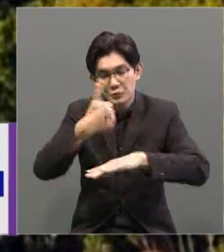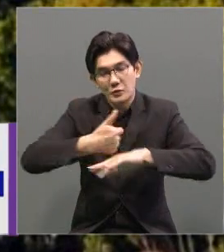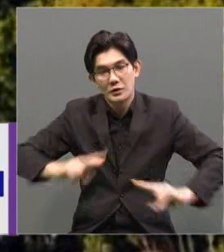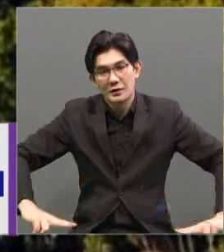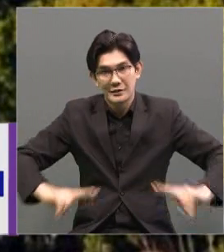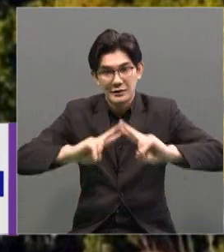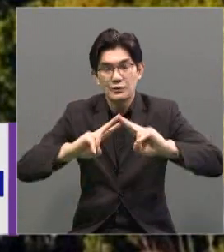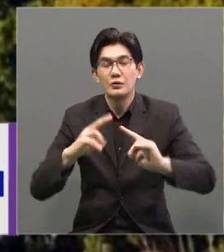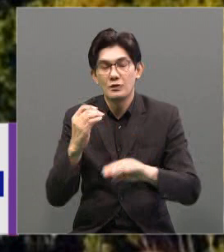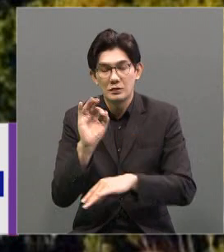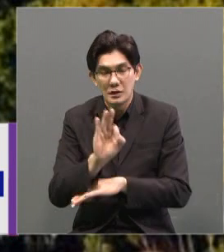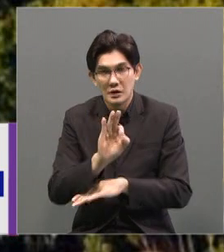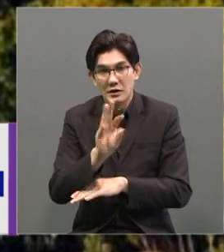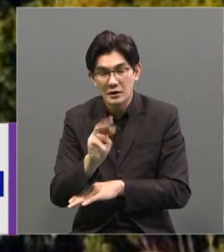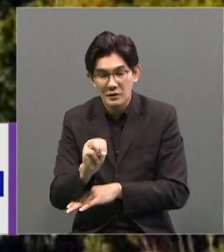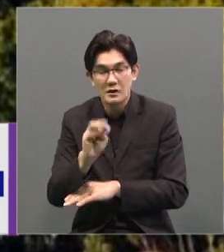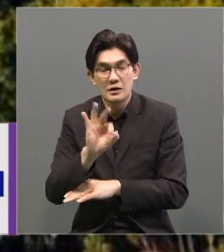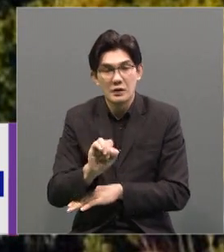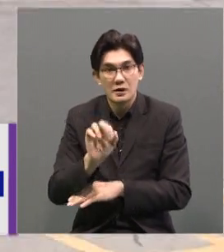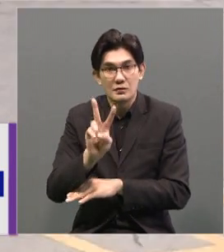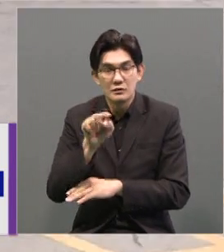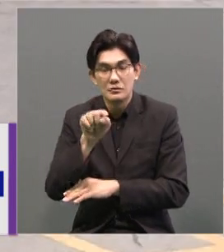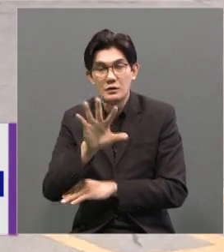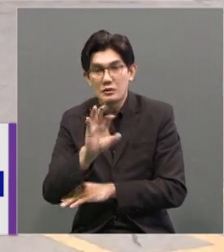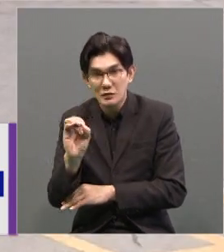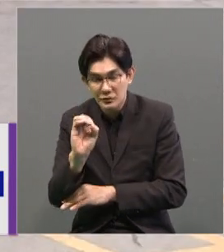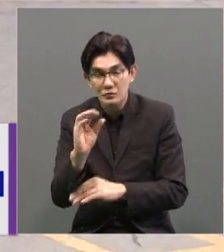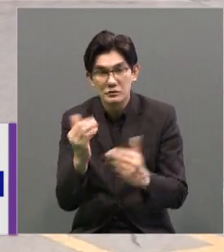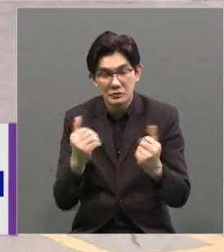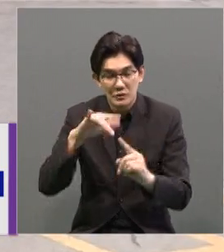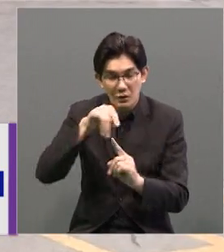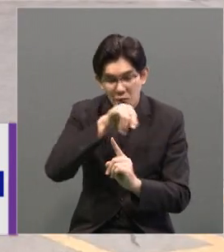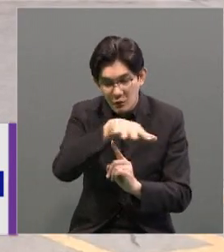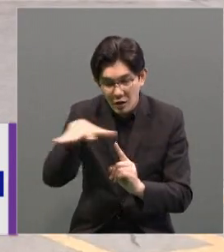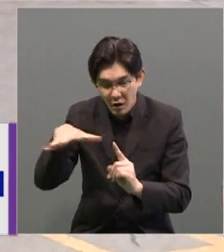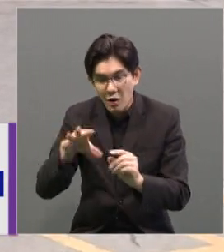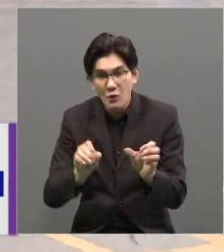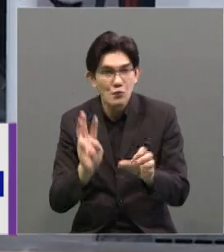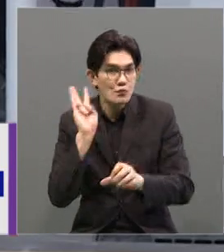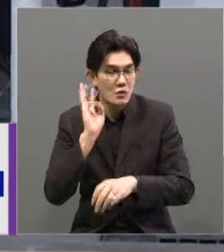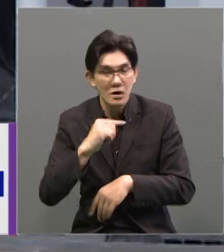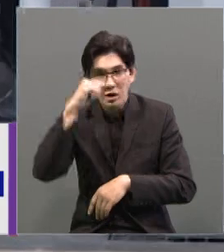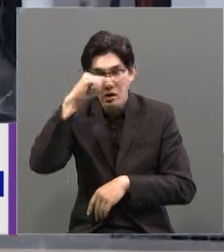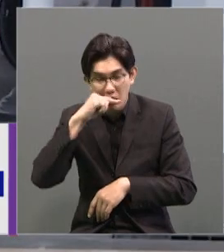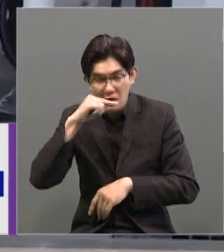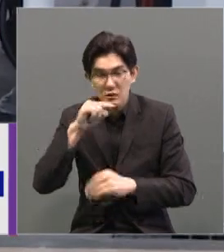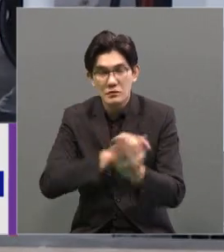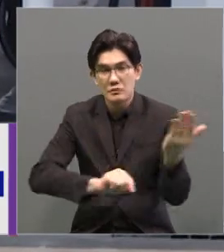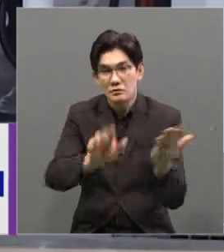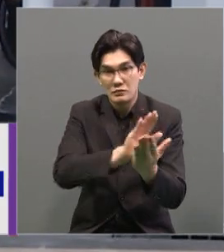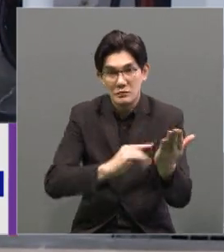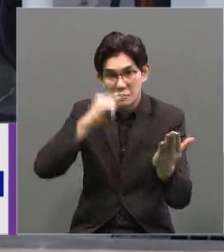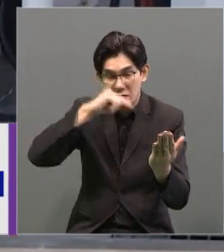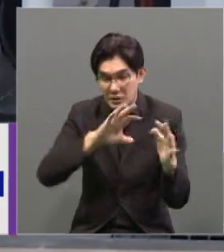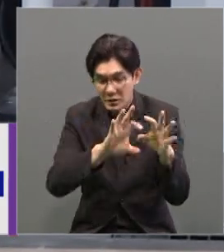นตรีที่ออกอากาศทาง FM 92.50 MHz และเครือข่ายสถานีวิทยุกระจายเสียงแห่งประเทศไทยทั่วประเทศค่ะ